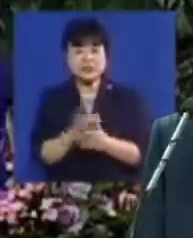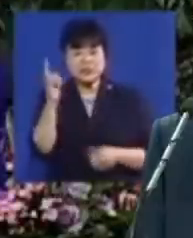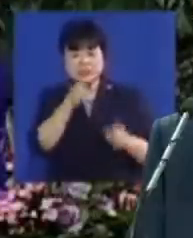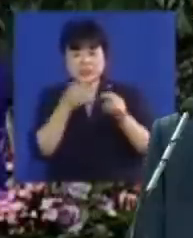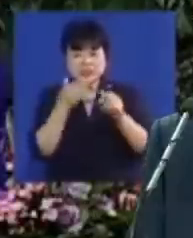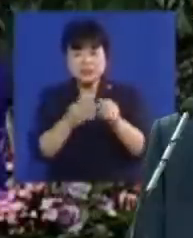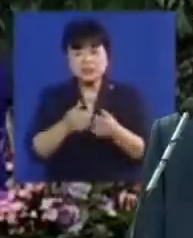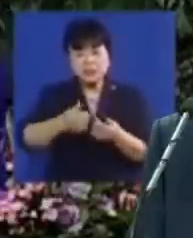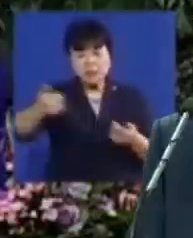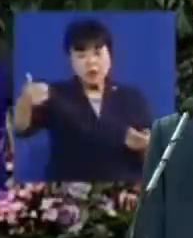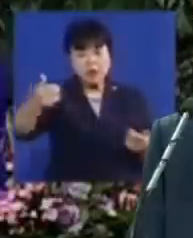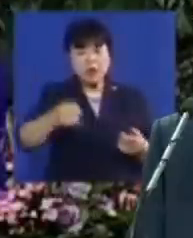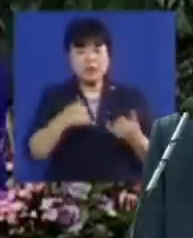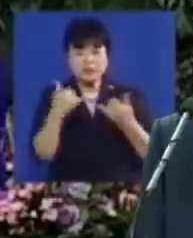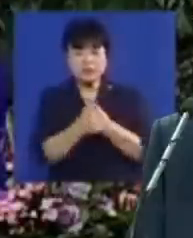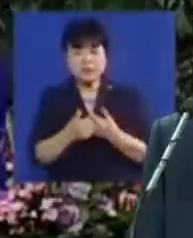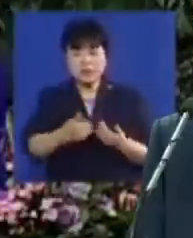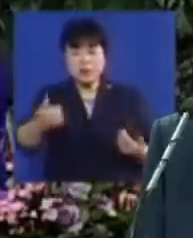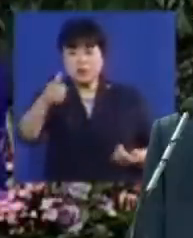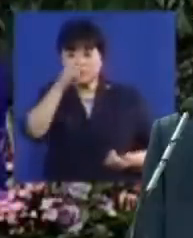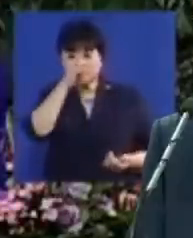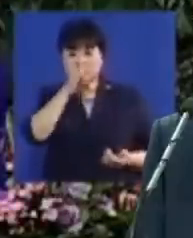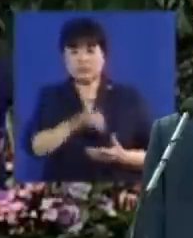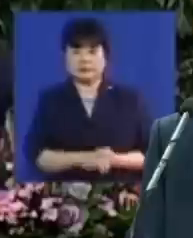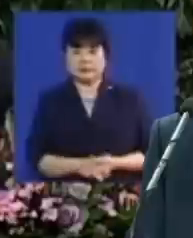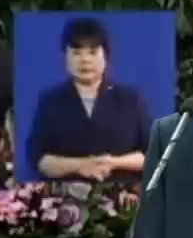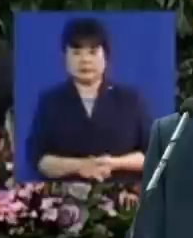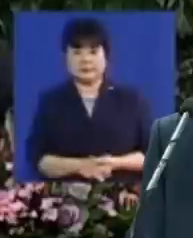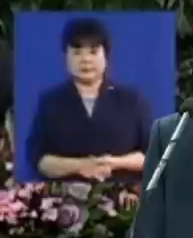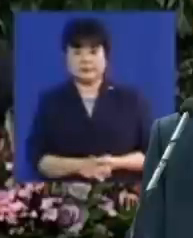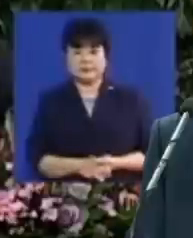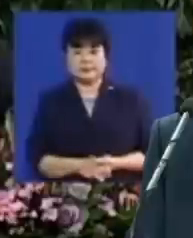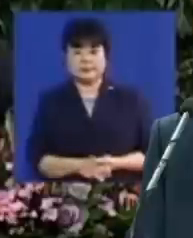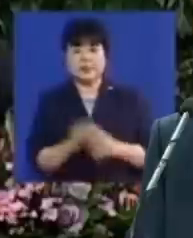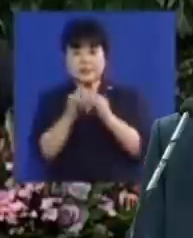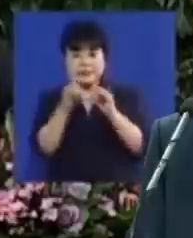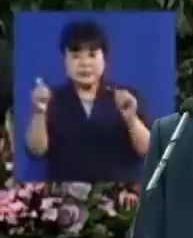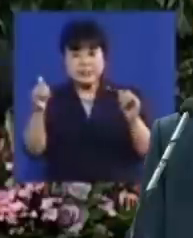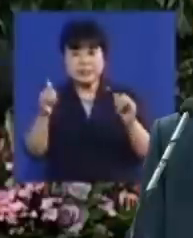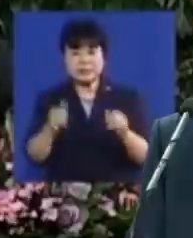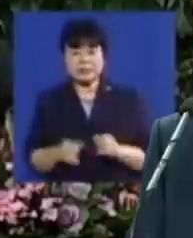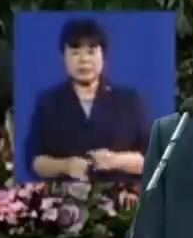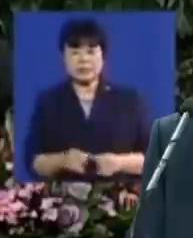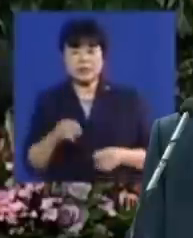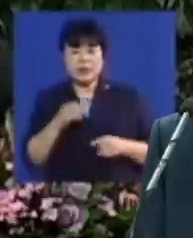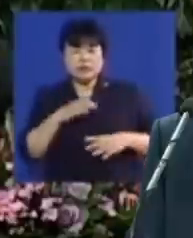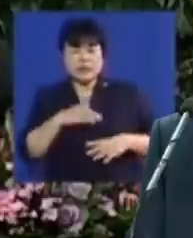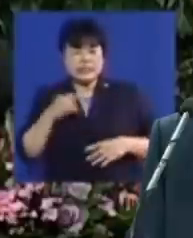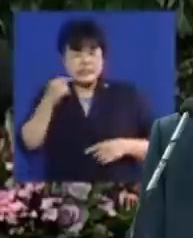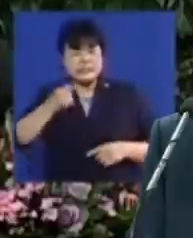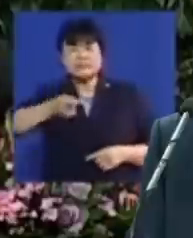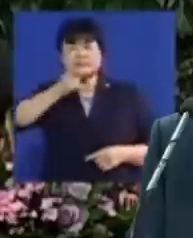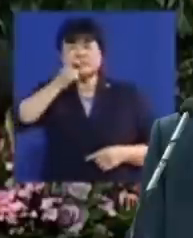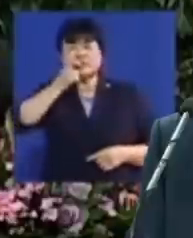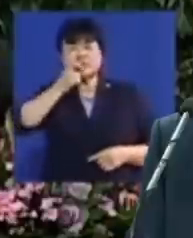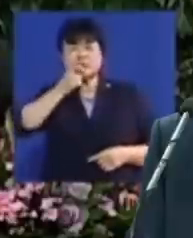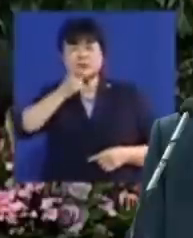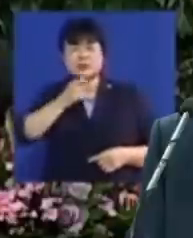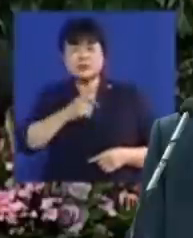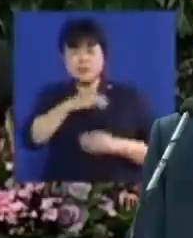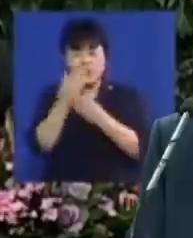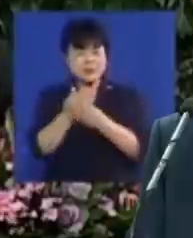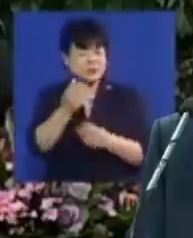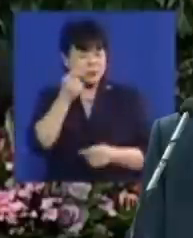상처를 멀리하고 내 친척들도 멀리 있었나이다. 그렇게 말하고 있는 것입니다. 사람들은 공포와 불안의 쓴물로 이내 불안전한